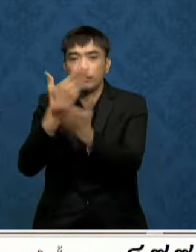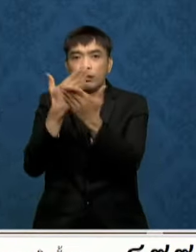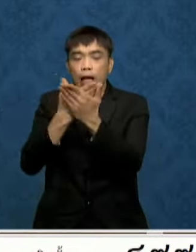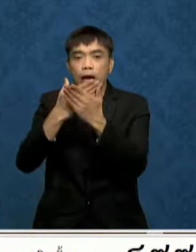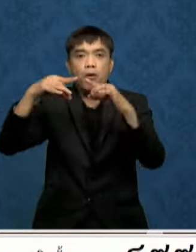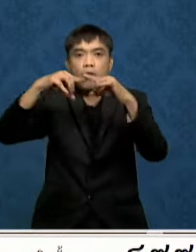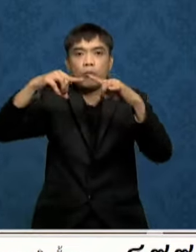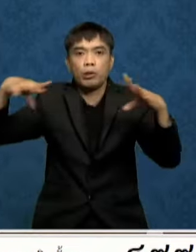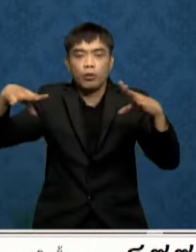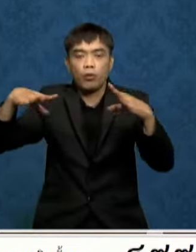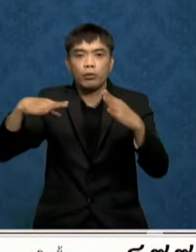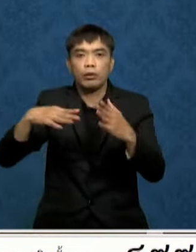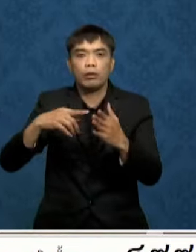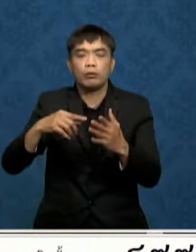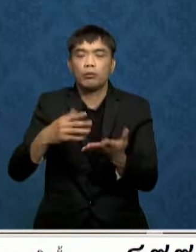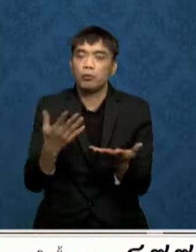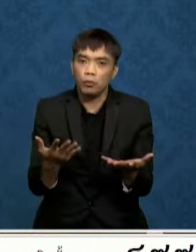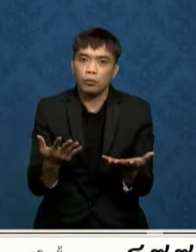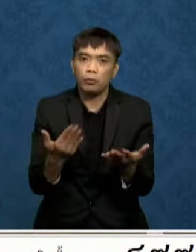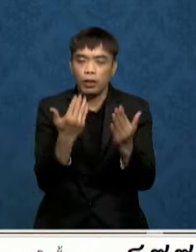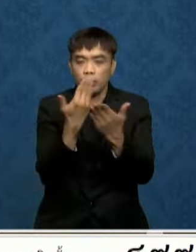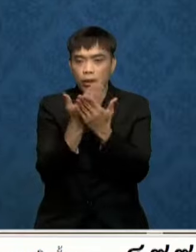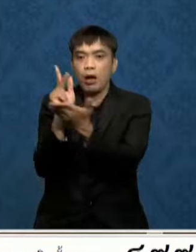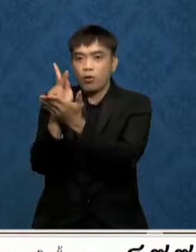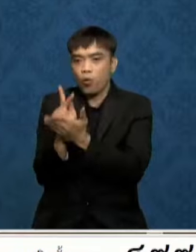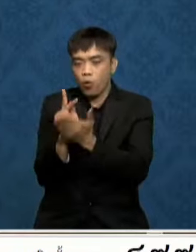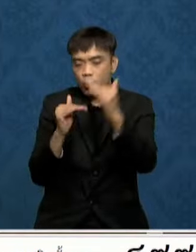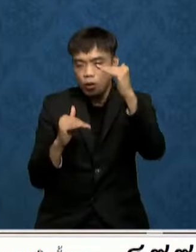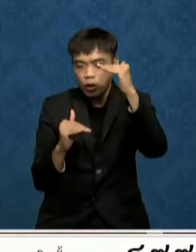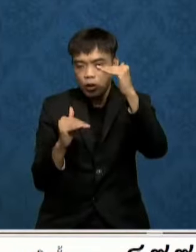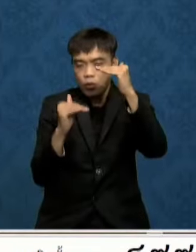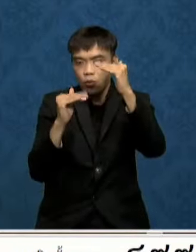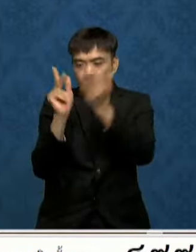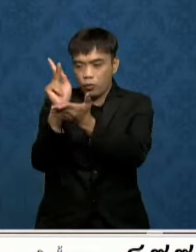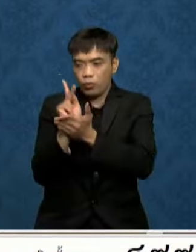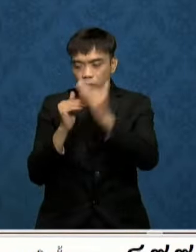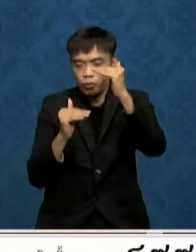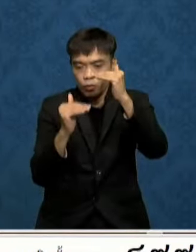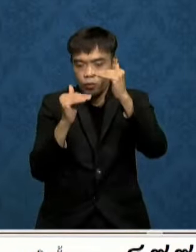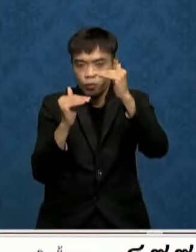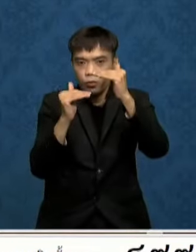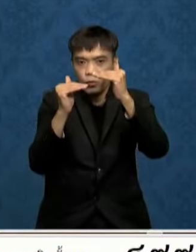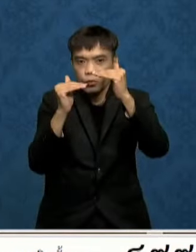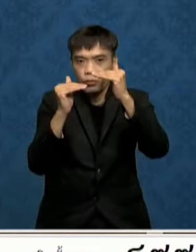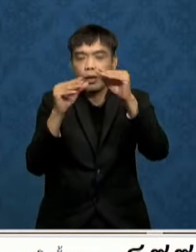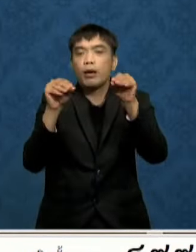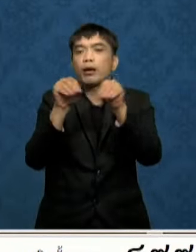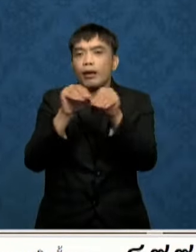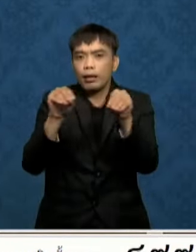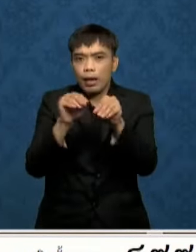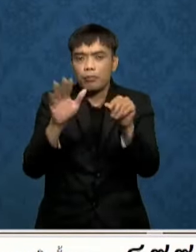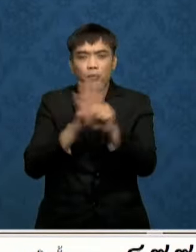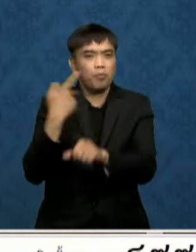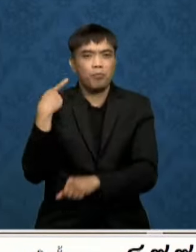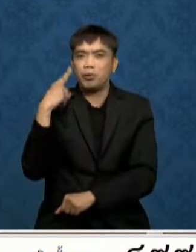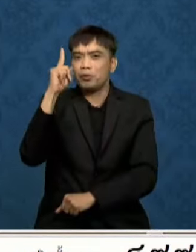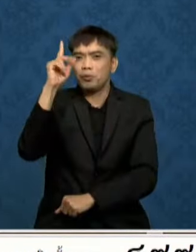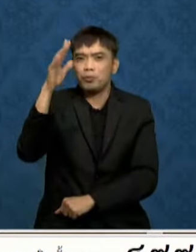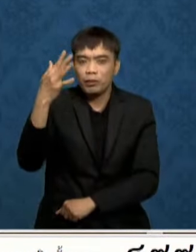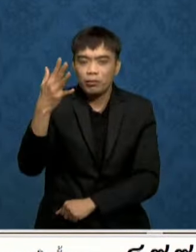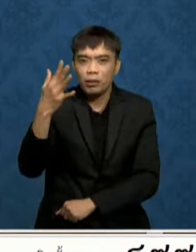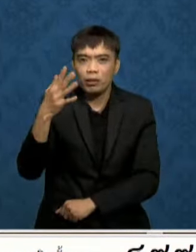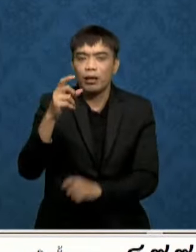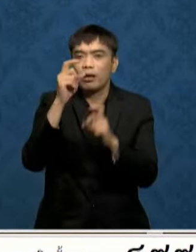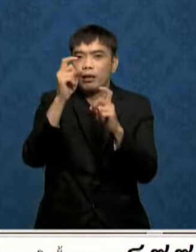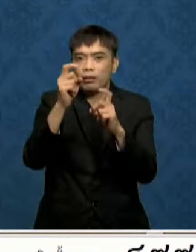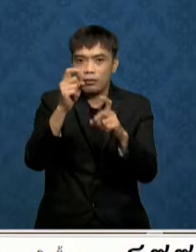กู้เพิ่มจนสุดเพดานนะคะมันเป็นการเอ่อสร้างความเสี่ยงที่มันไม่จำเป็นให้เกิดขึ้นกับระบบการคลังดังนั้นจึงขอ